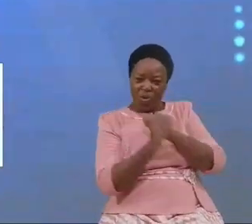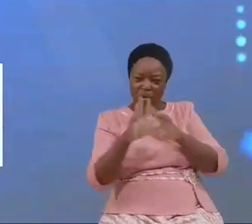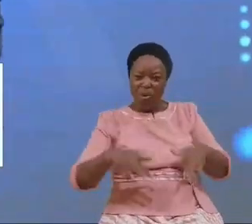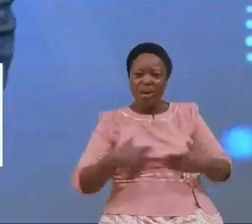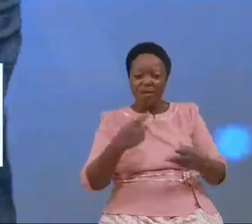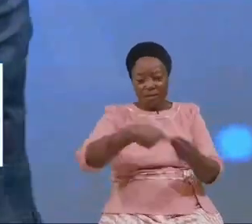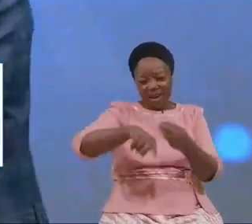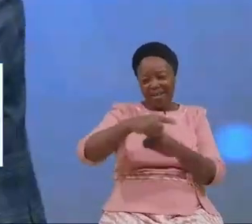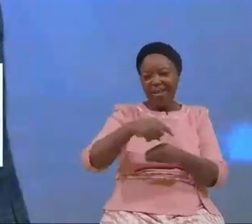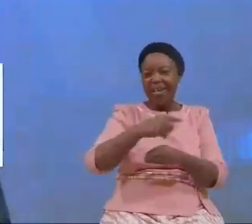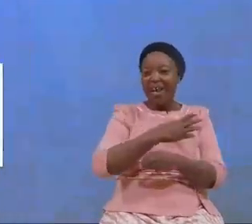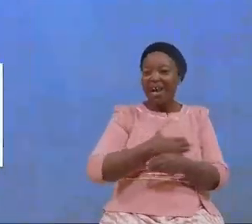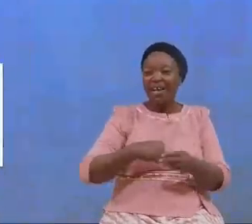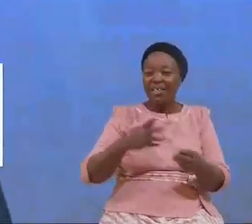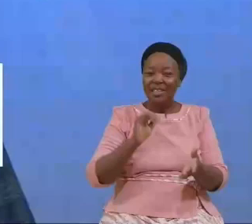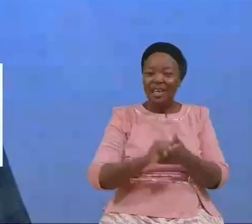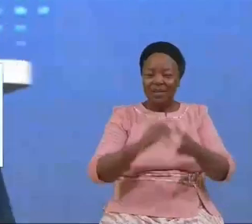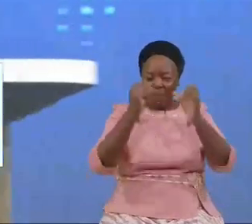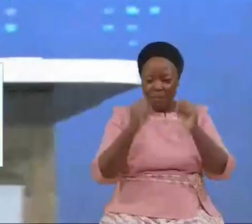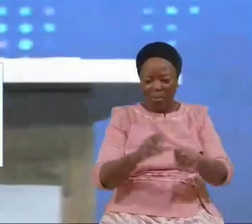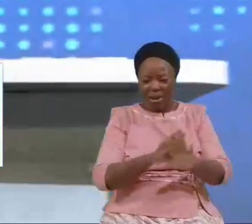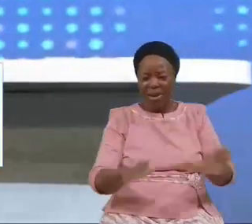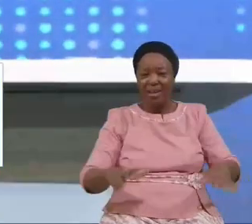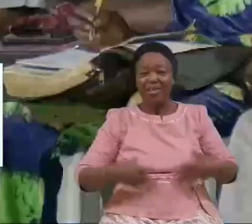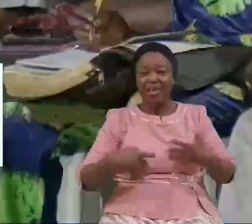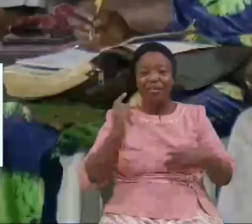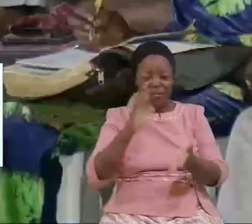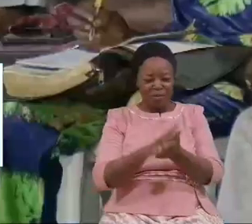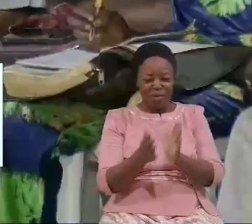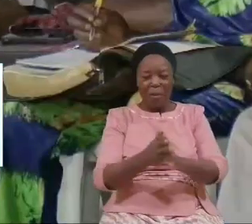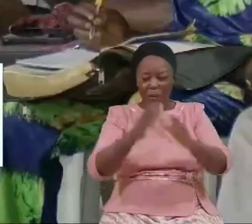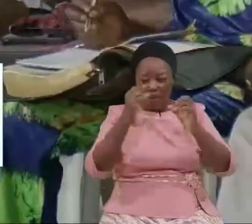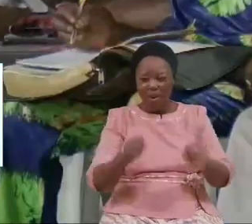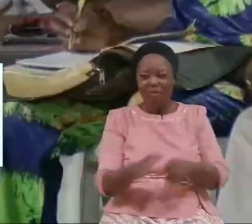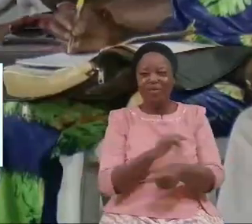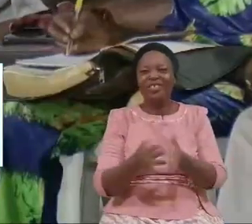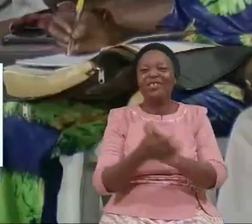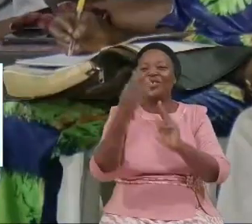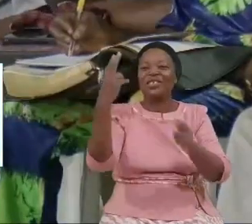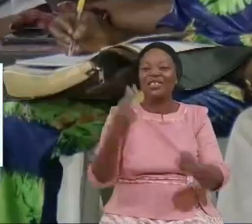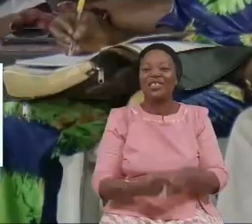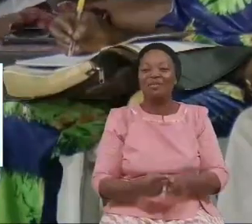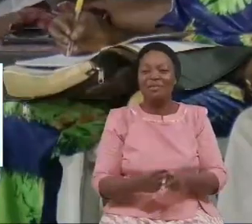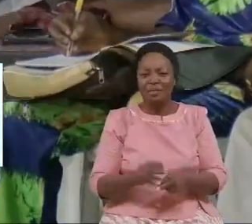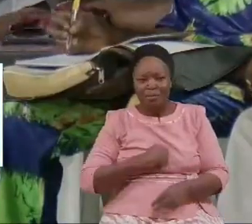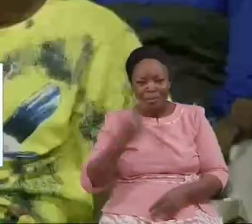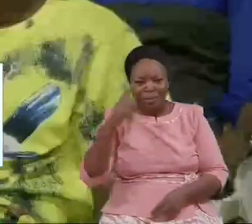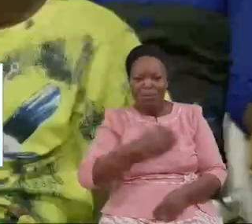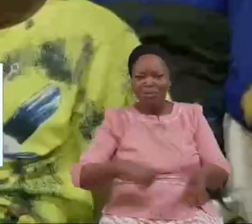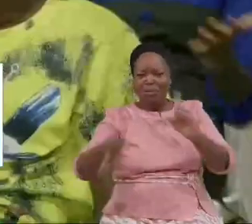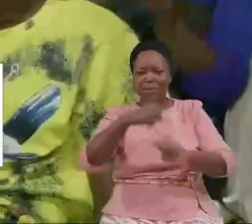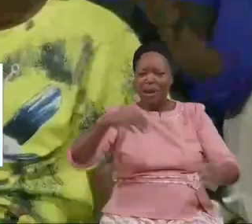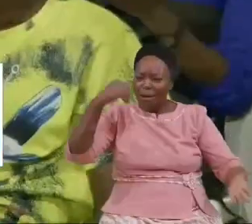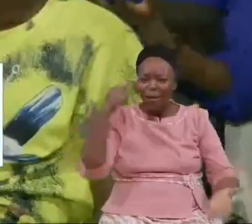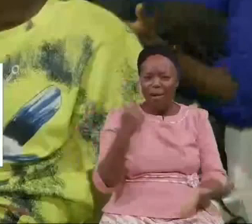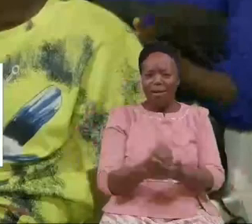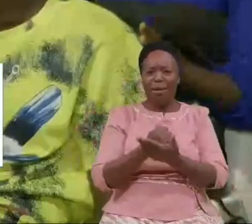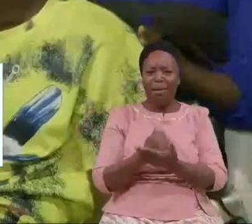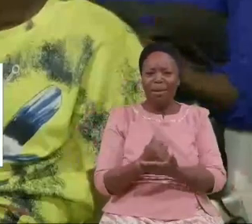vie cette vie importante sera puissante je pensais que tu vas dire amen